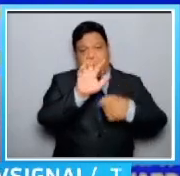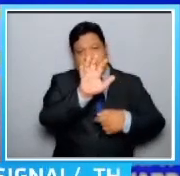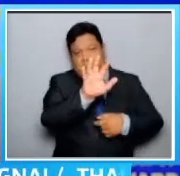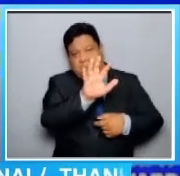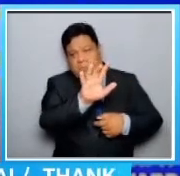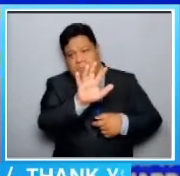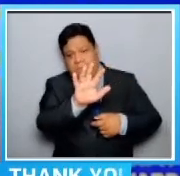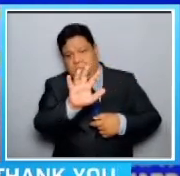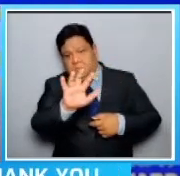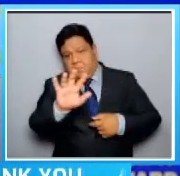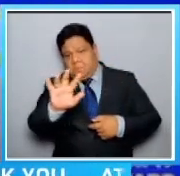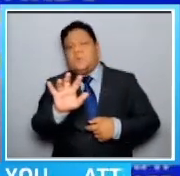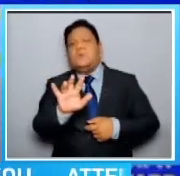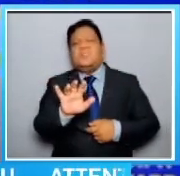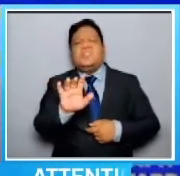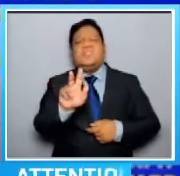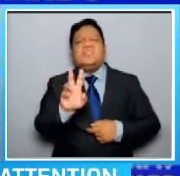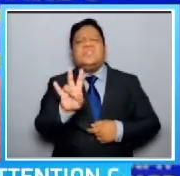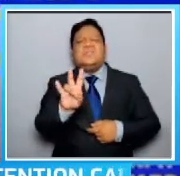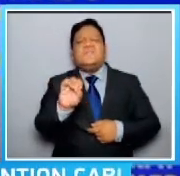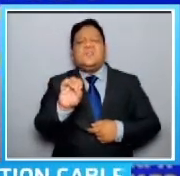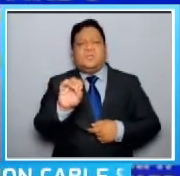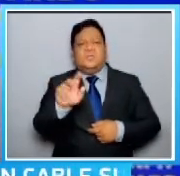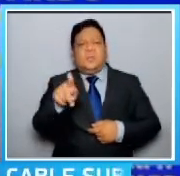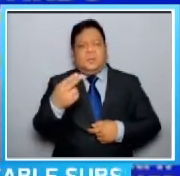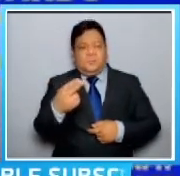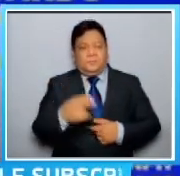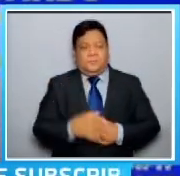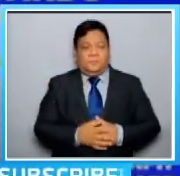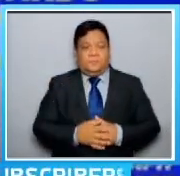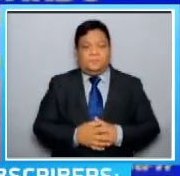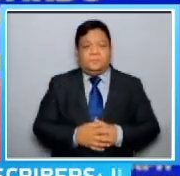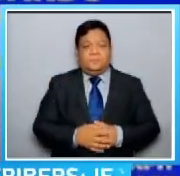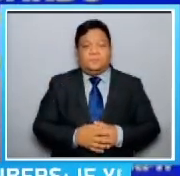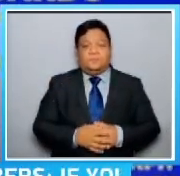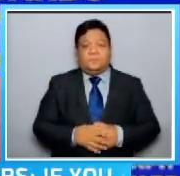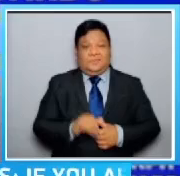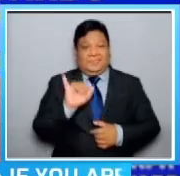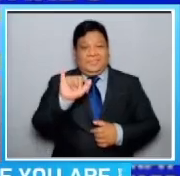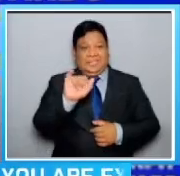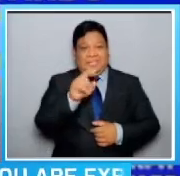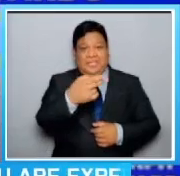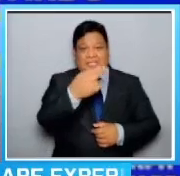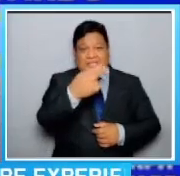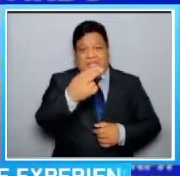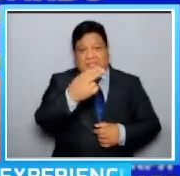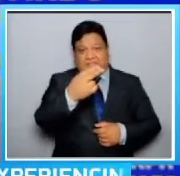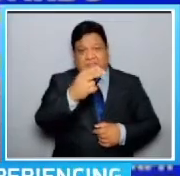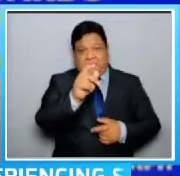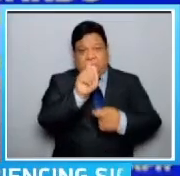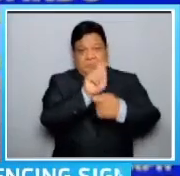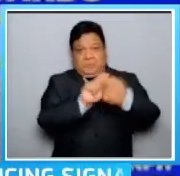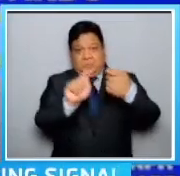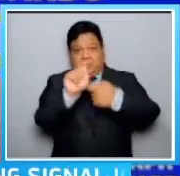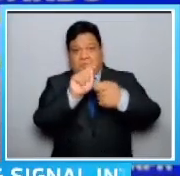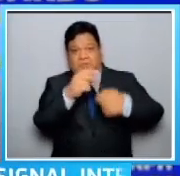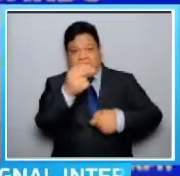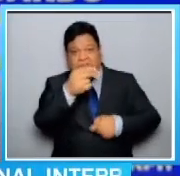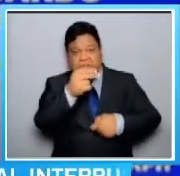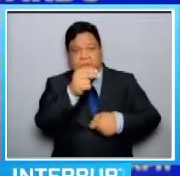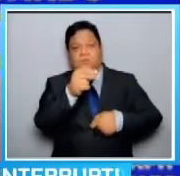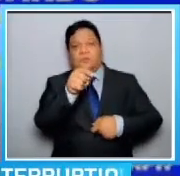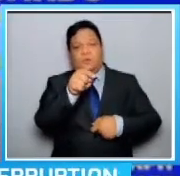30 kilometers per hour. Ito yung super typhoon na inaasahan natin papasok ng ating area of